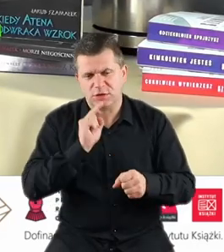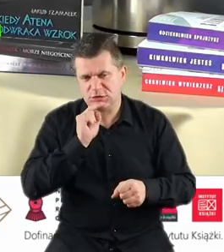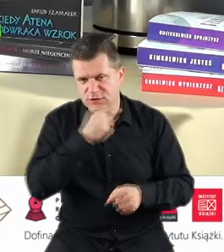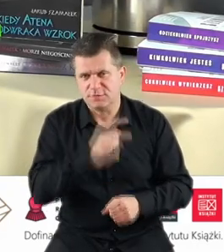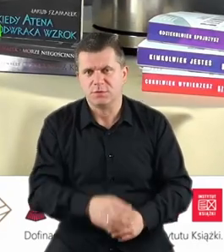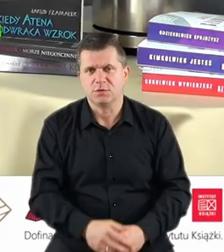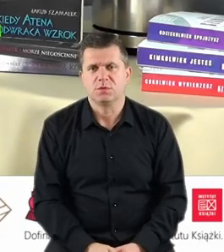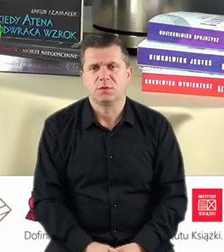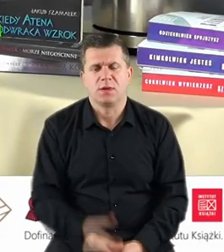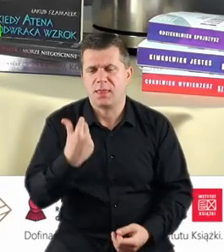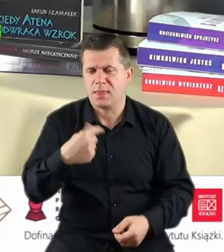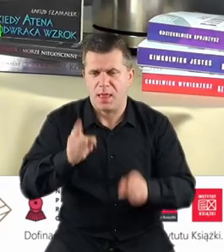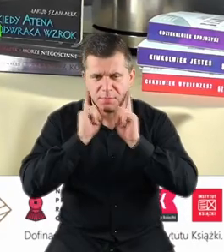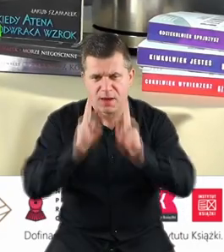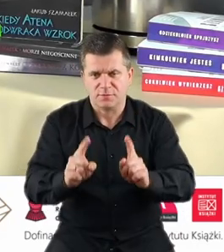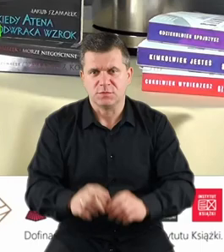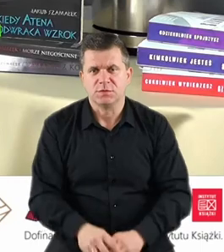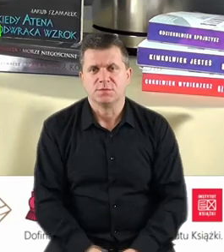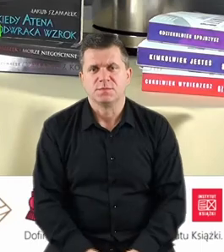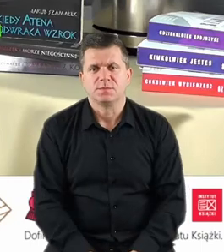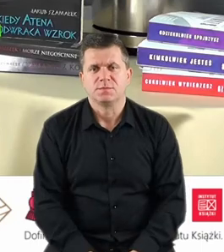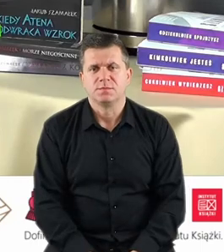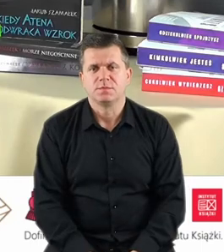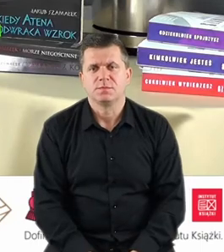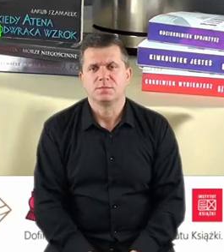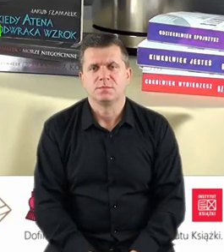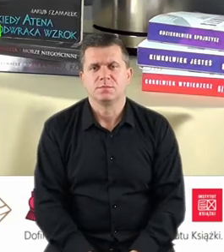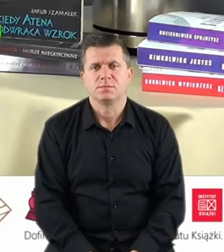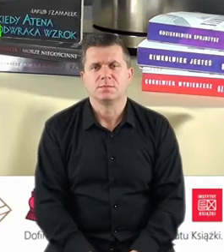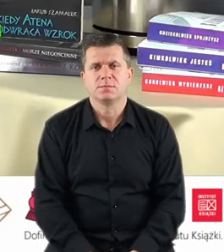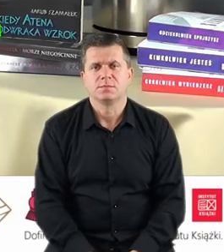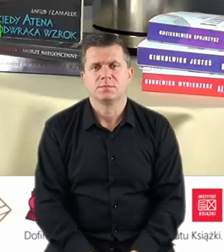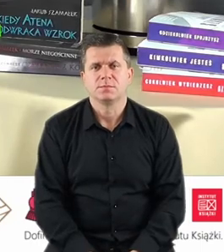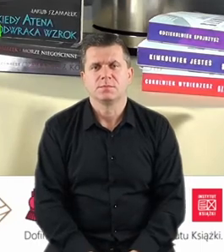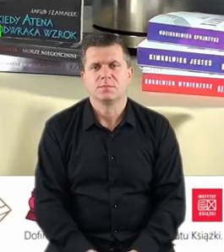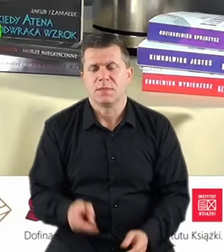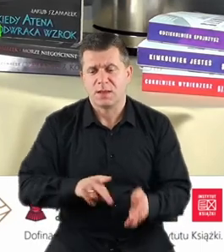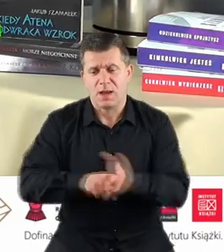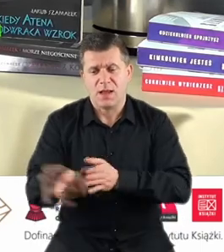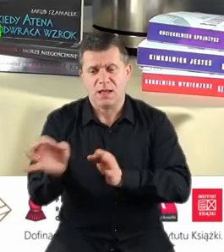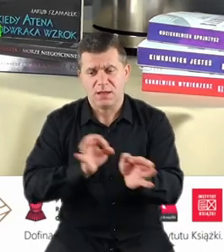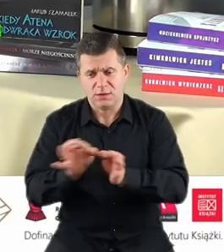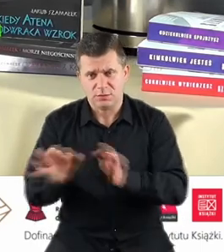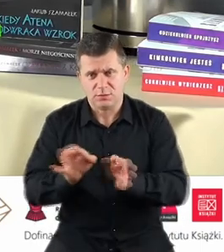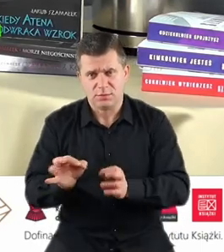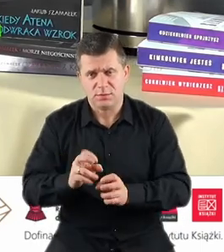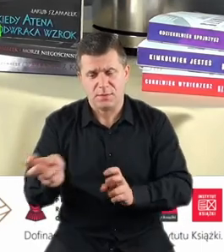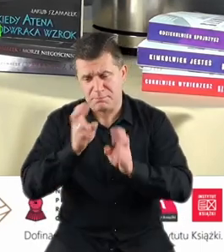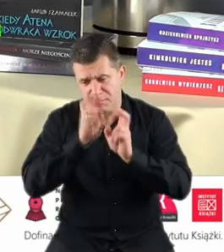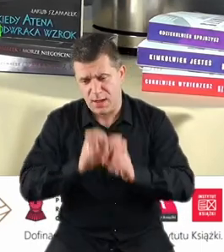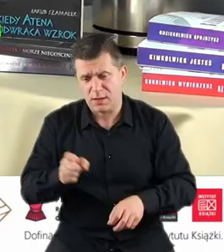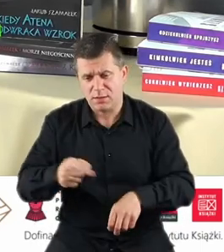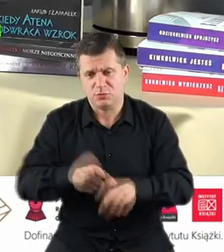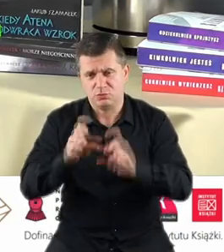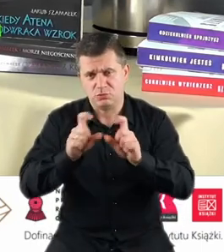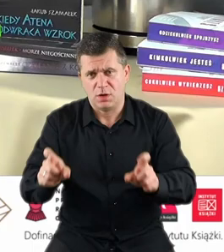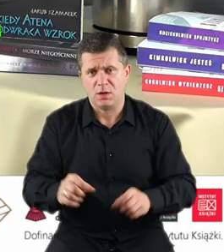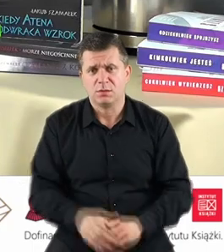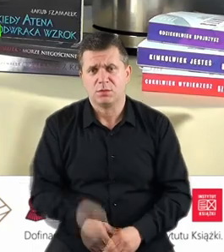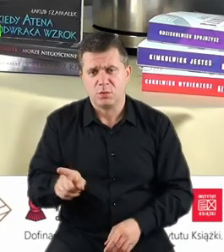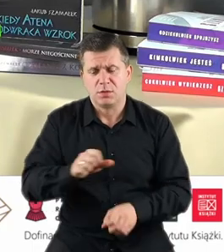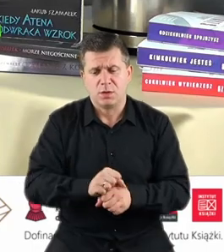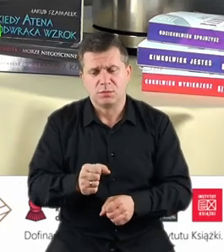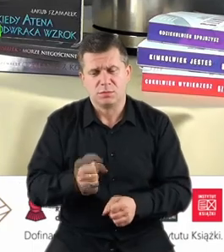prostu nieprawdziwe. Więc po prostu jest to też dla historyków, którzy badają ten czas,